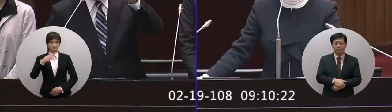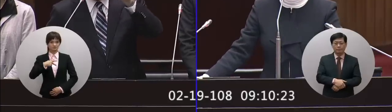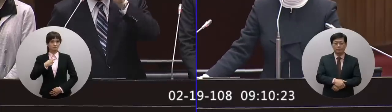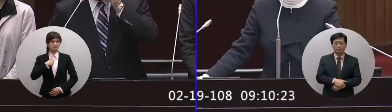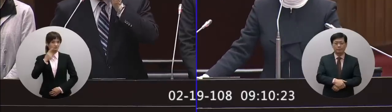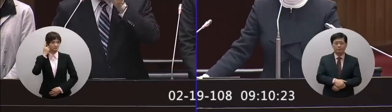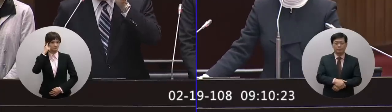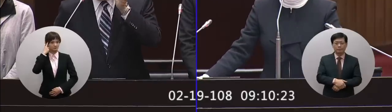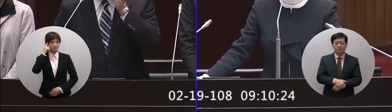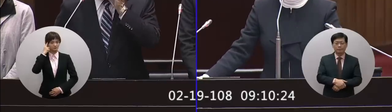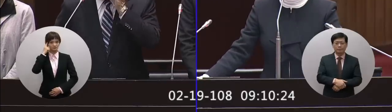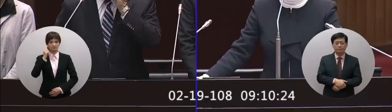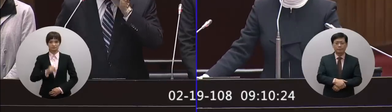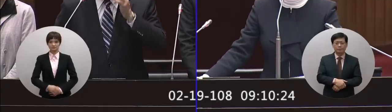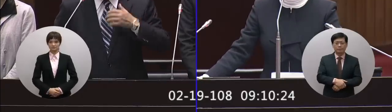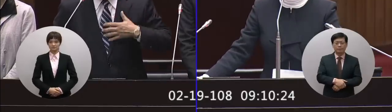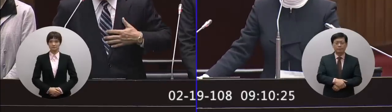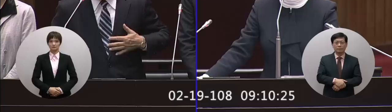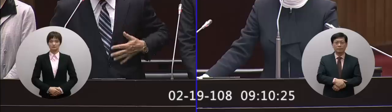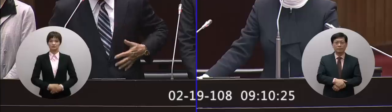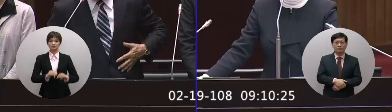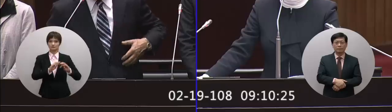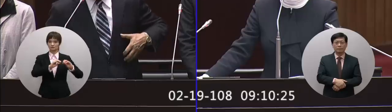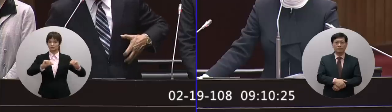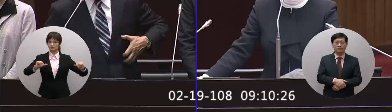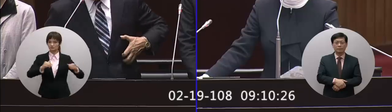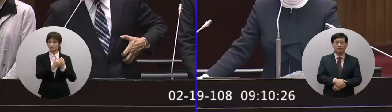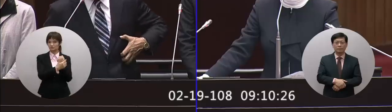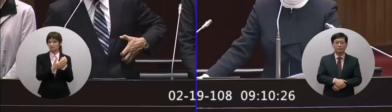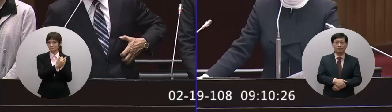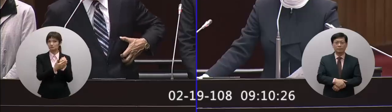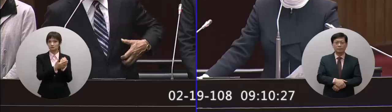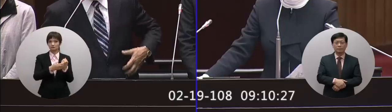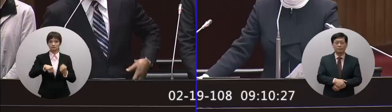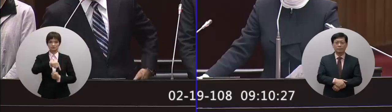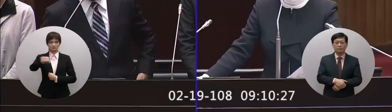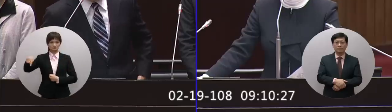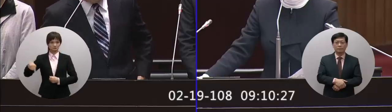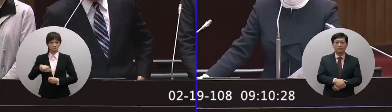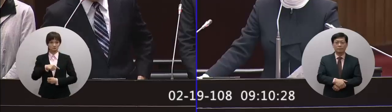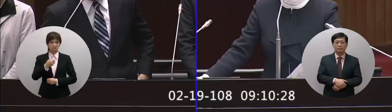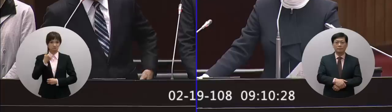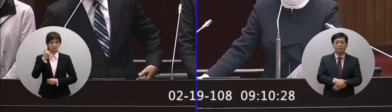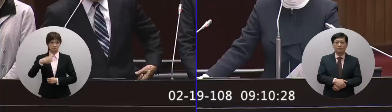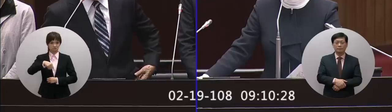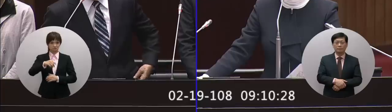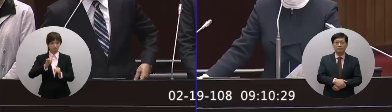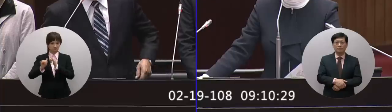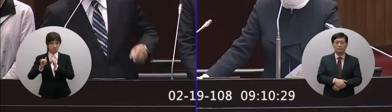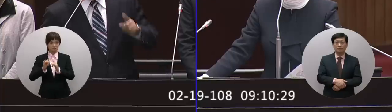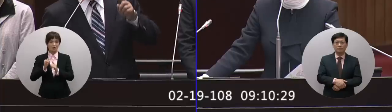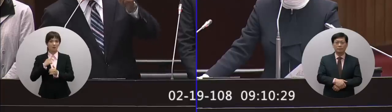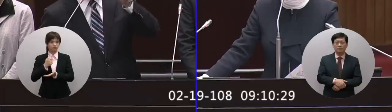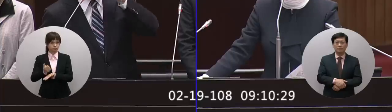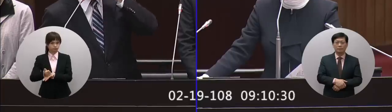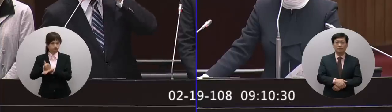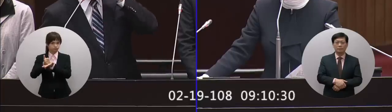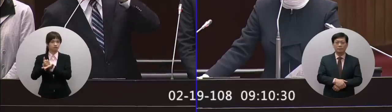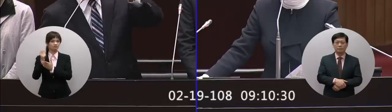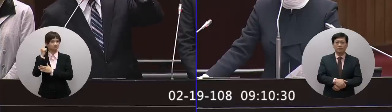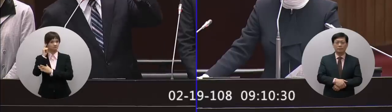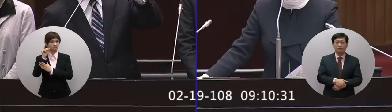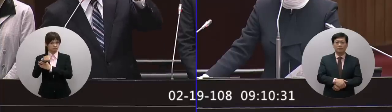个为这一块土地守护的主人，代代我们都应该给他尊敬肯定。那刚才